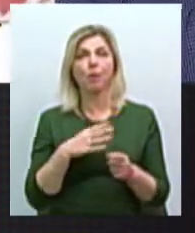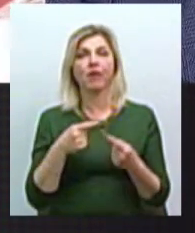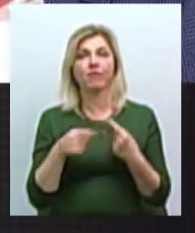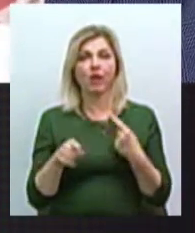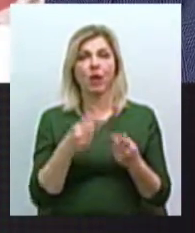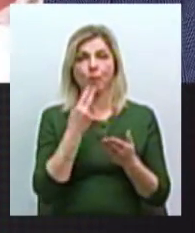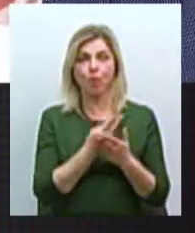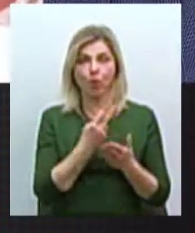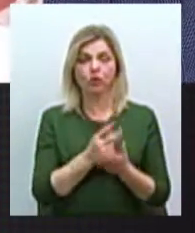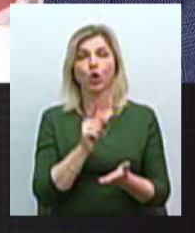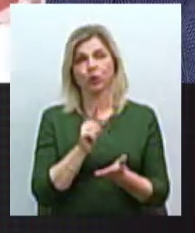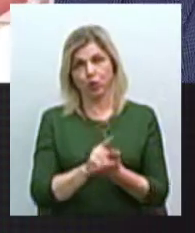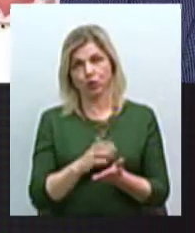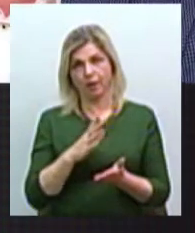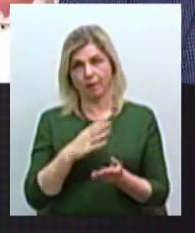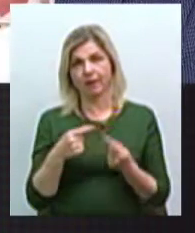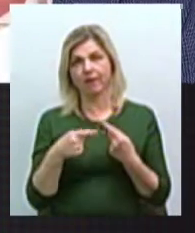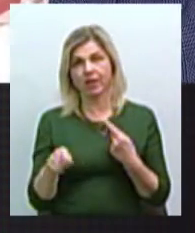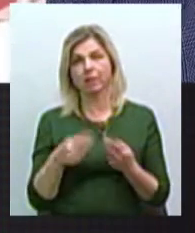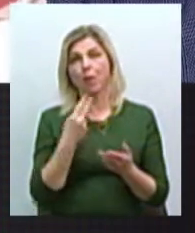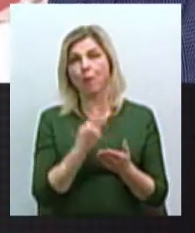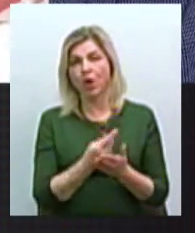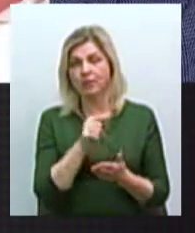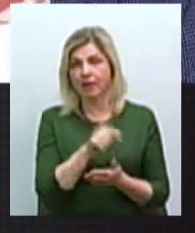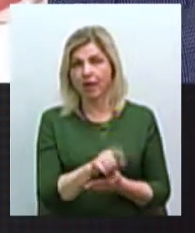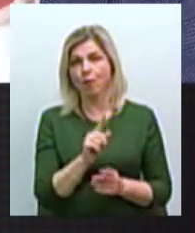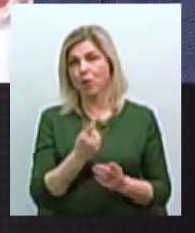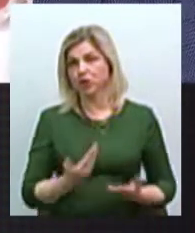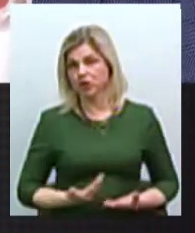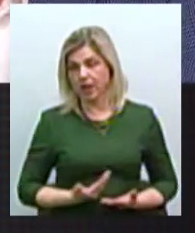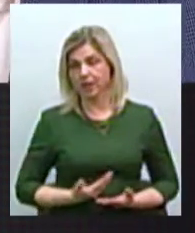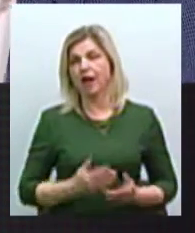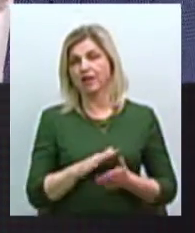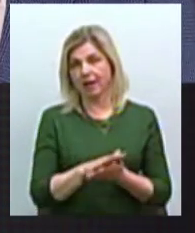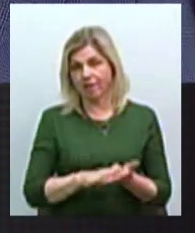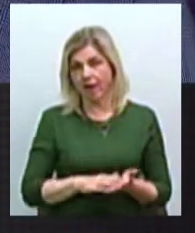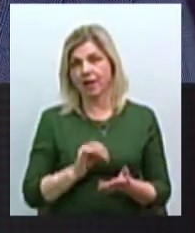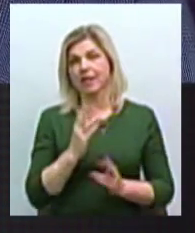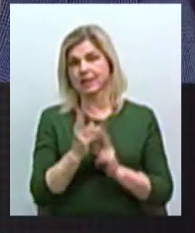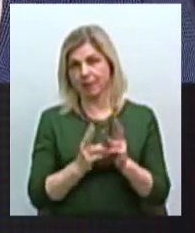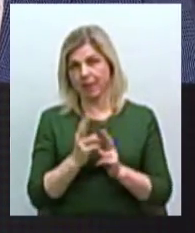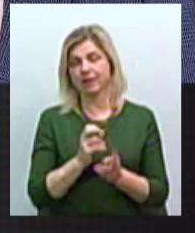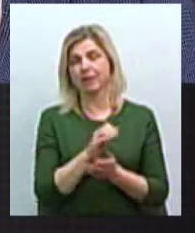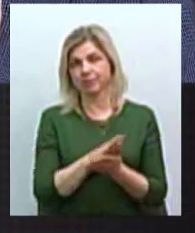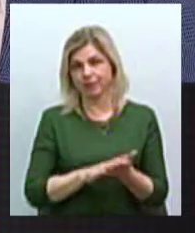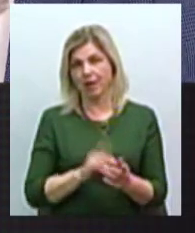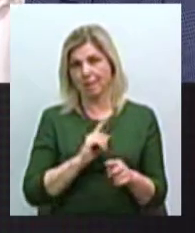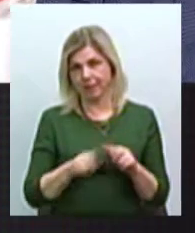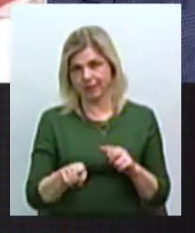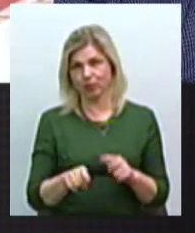і мають бути відмінними від тих показників, оскільки життя, як то кажуть, триває, і зміни відбуваються дуже досить